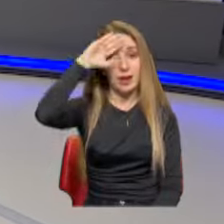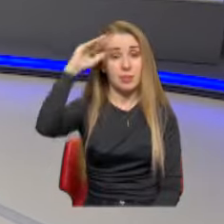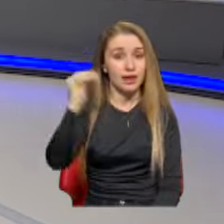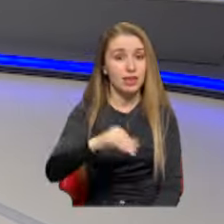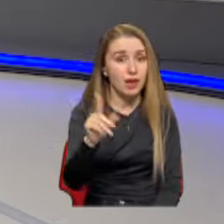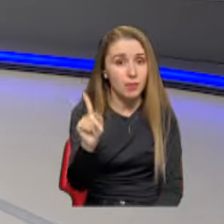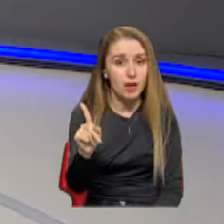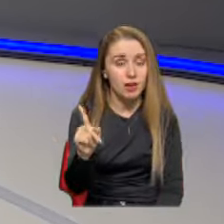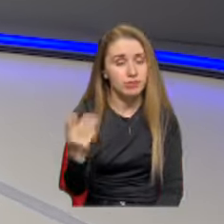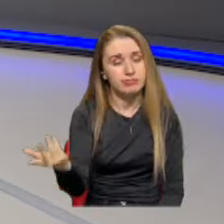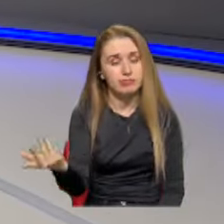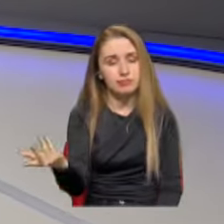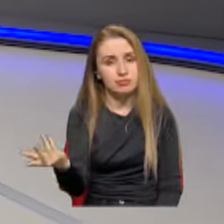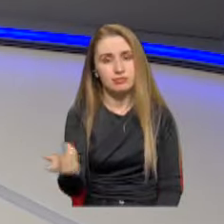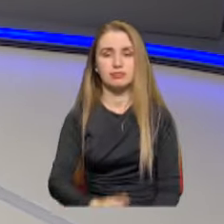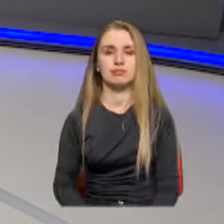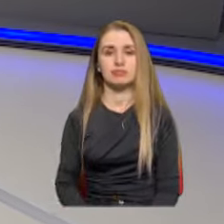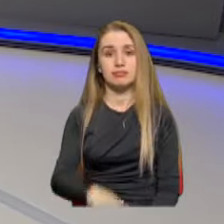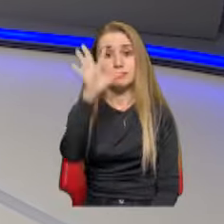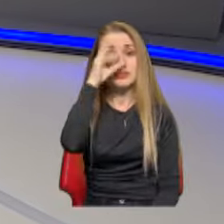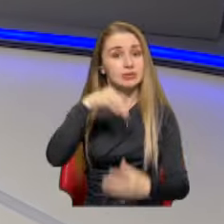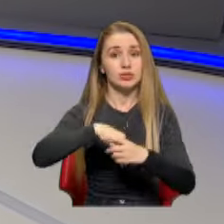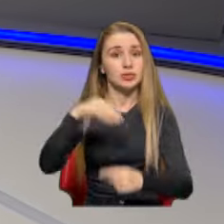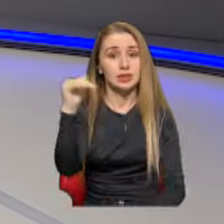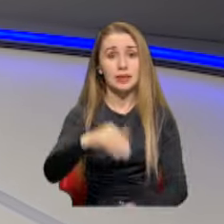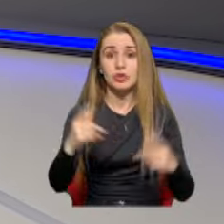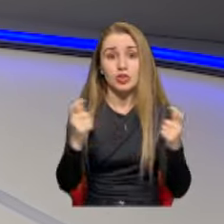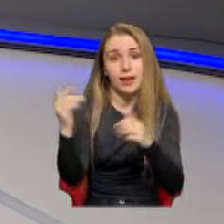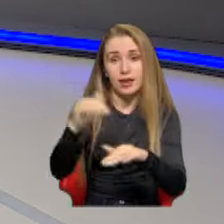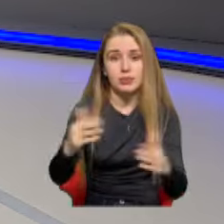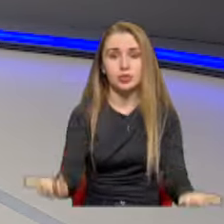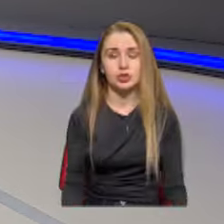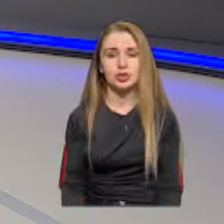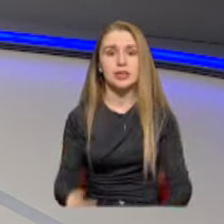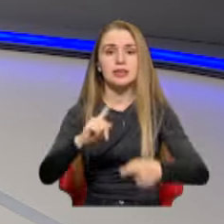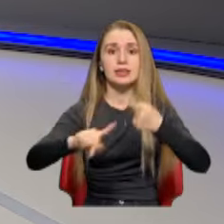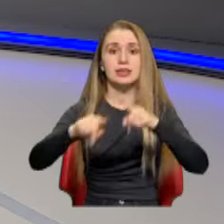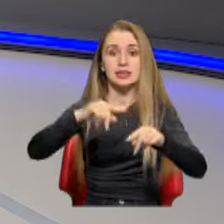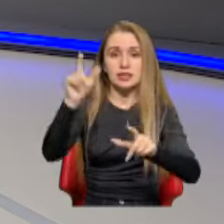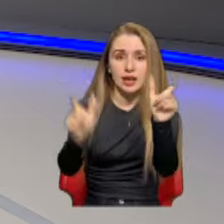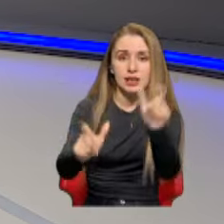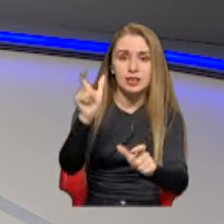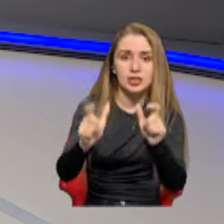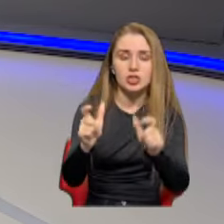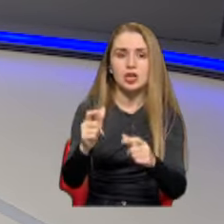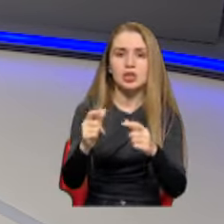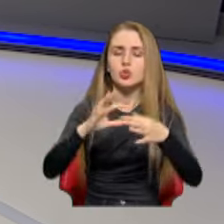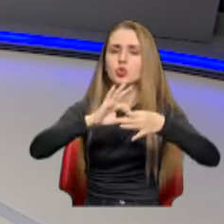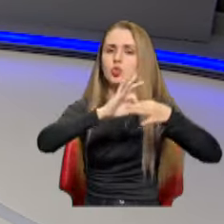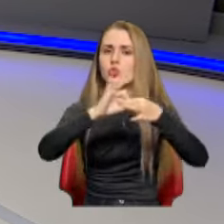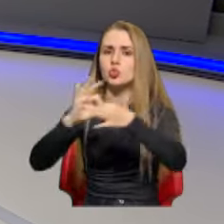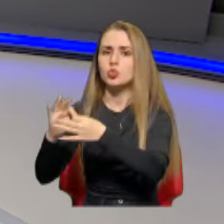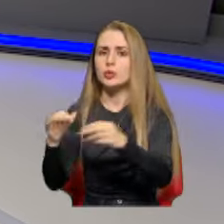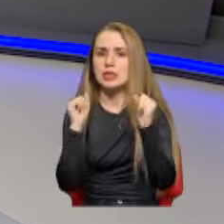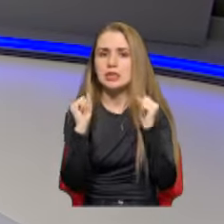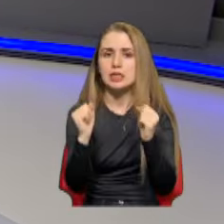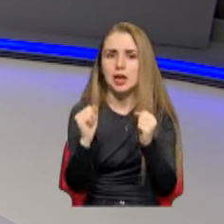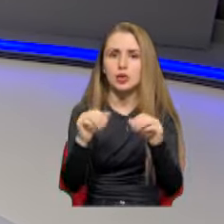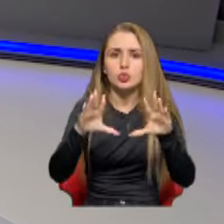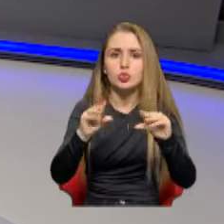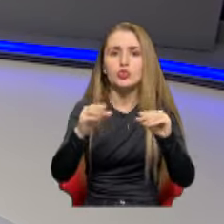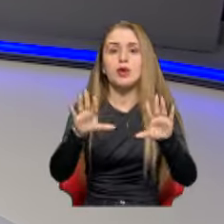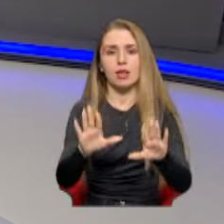de hani kime gelmiş? Nereye gelmiş? Ya siyasetçilerin üslubu da sert.